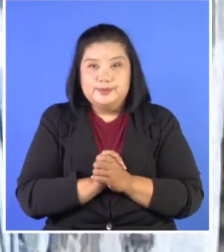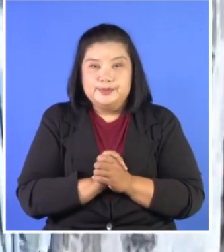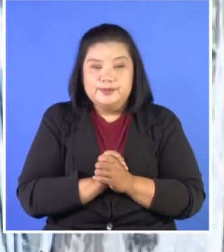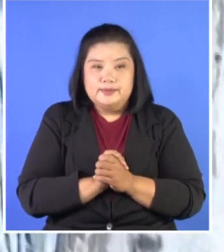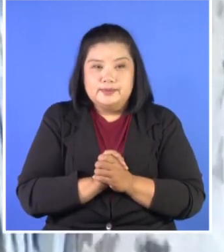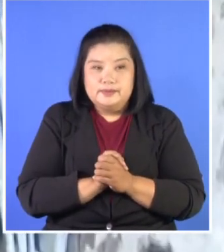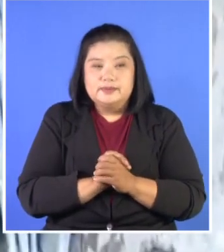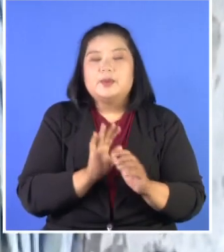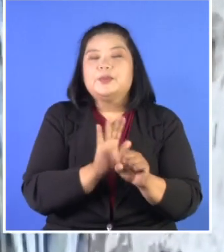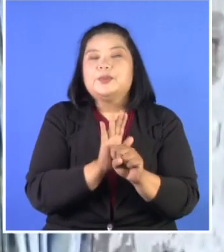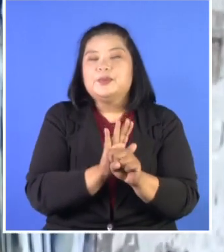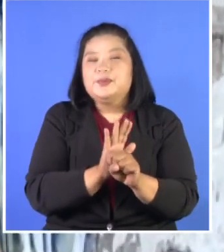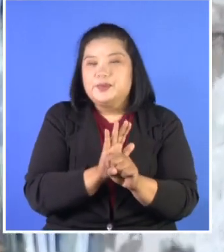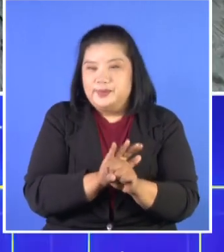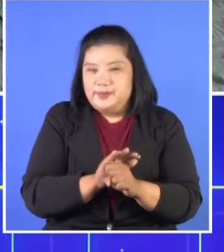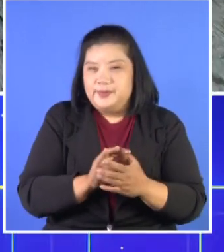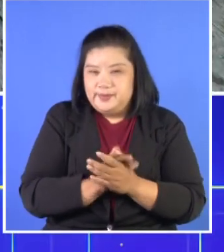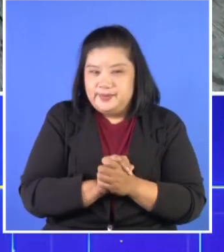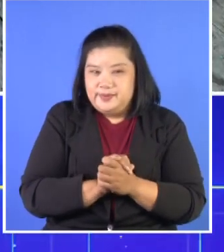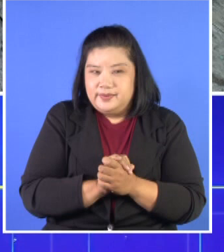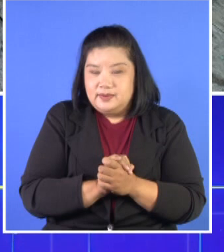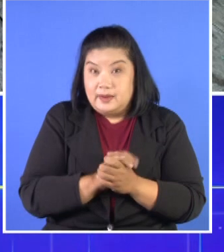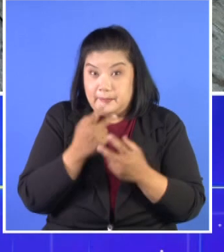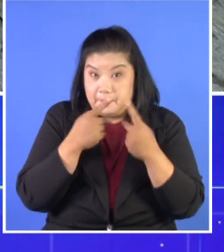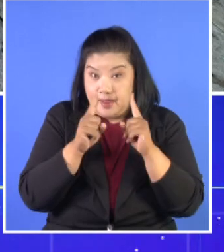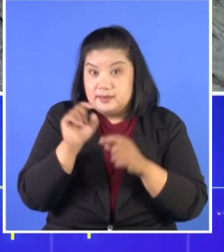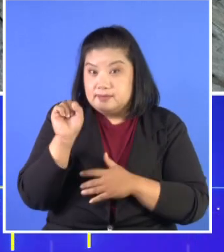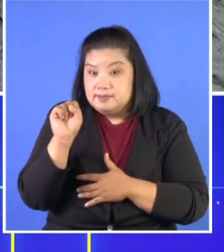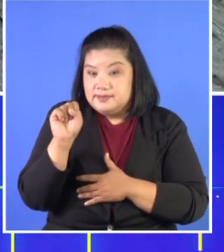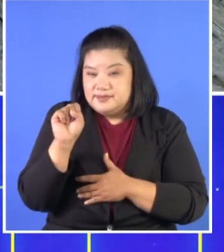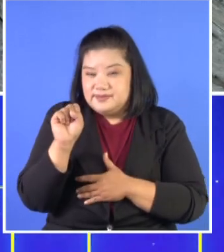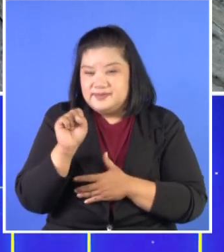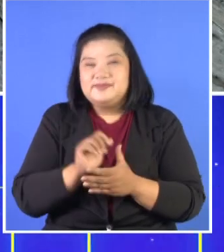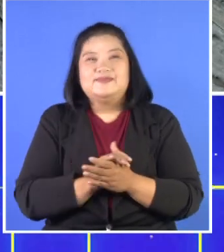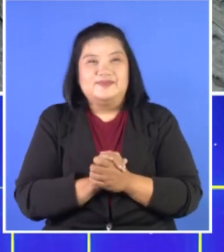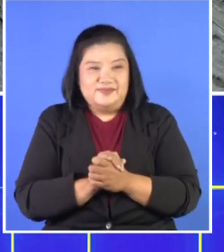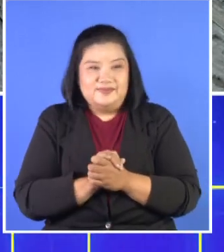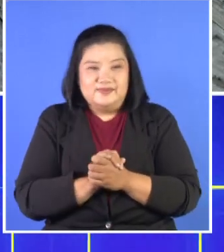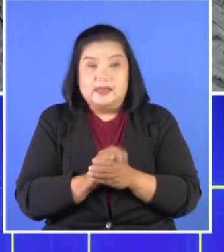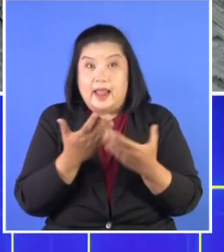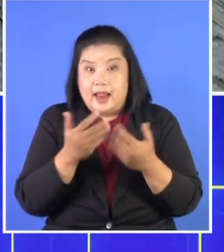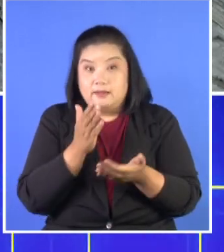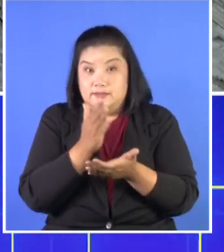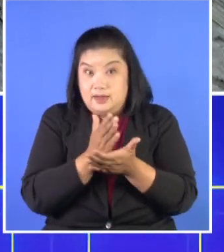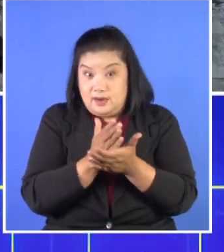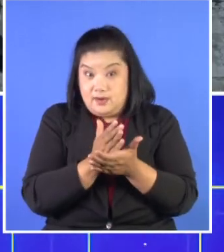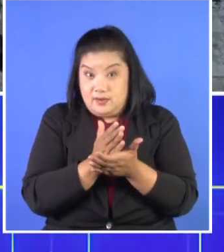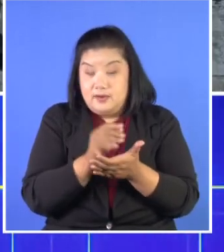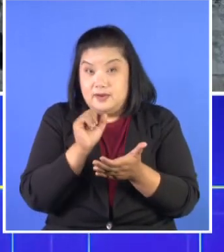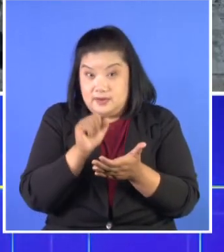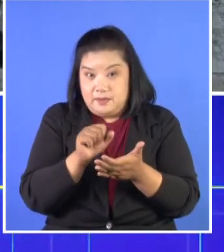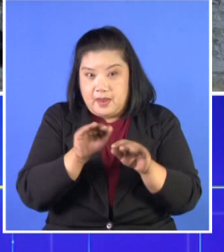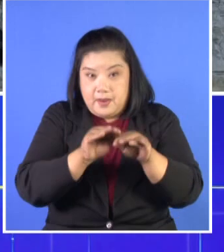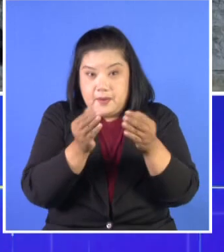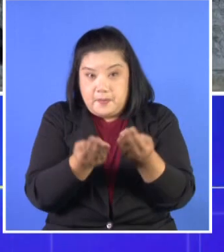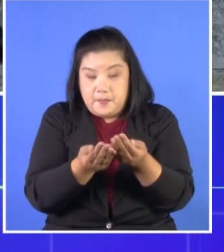จบข่าวนี้แค่นี้ก็แล้วกันแปลกใช่ไหมอันนี้ของแปลกใช่ไหมมีต้นมะละกออยู่ในลูกมะละกอก็อยู่ในลูก